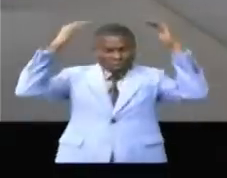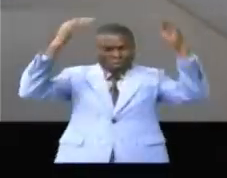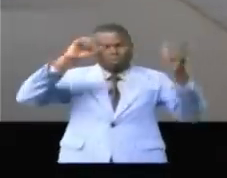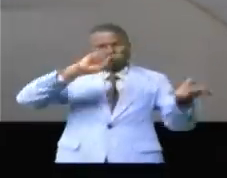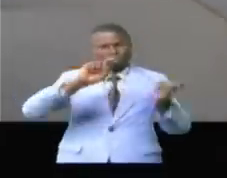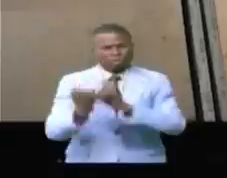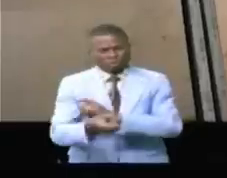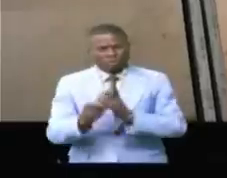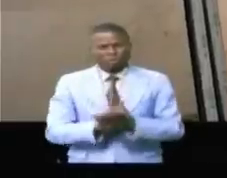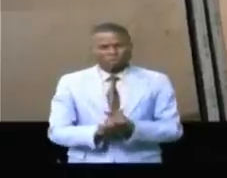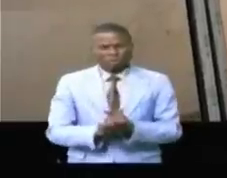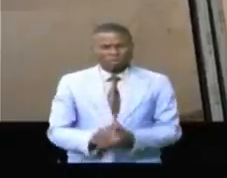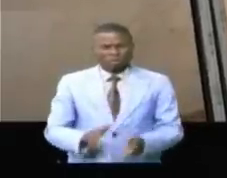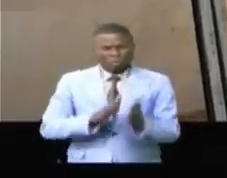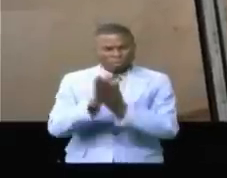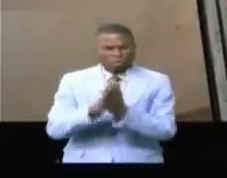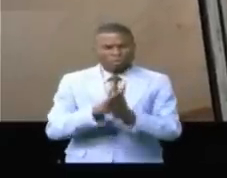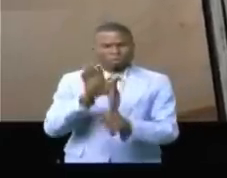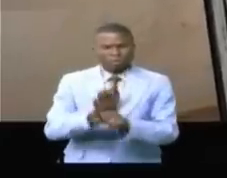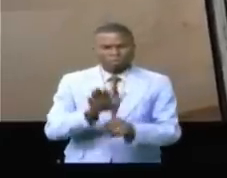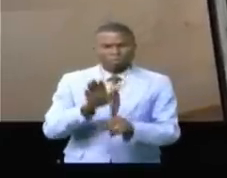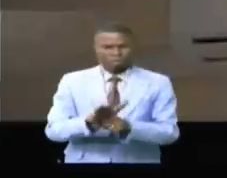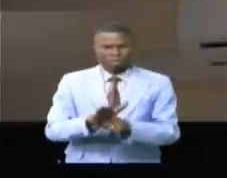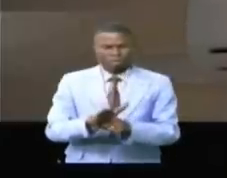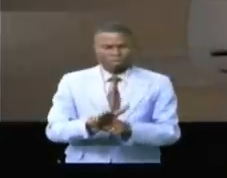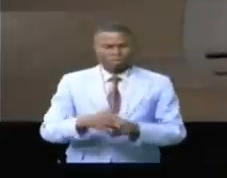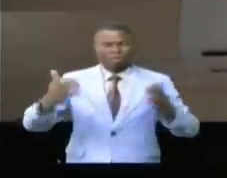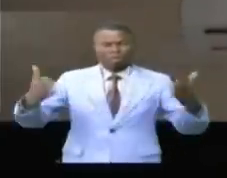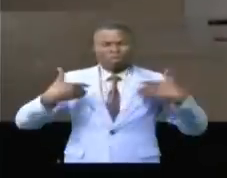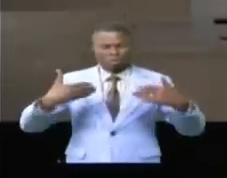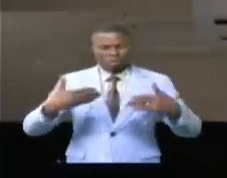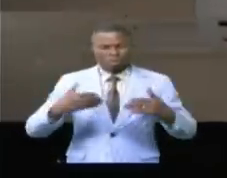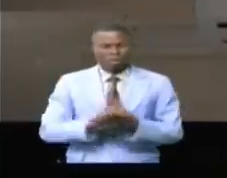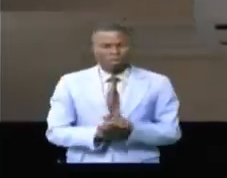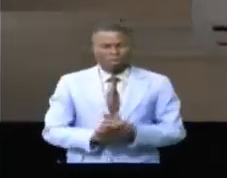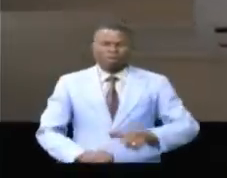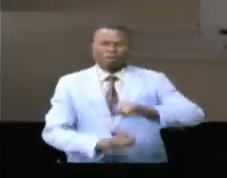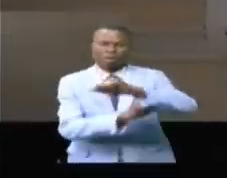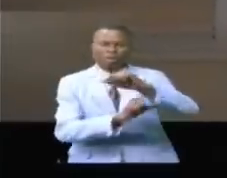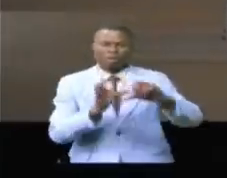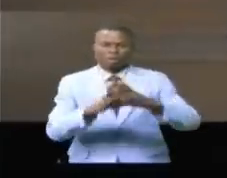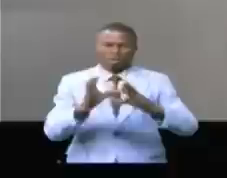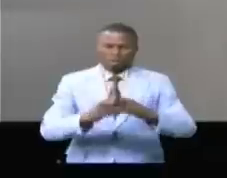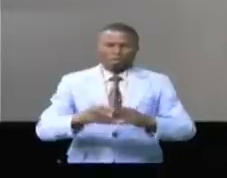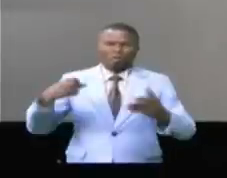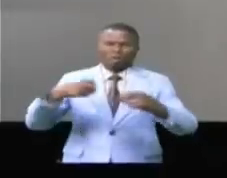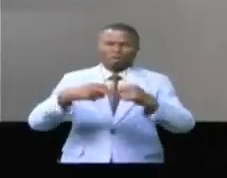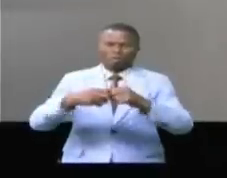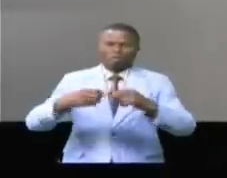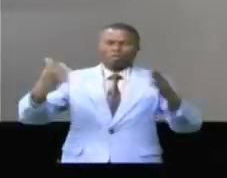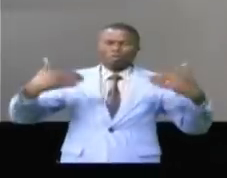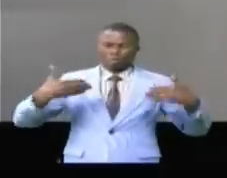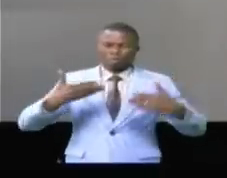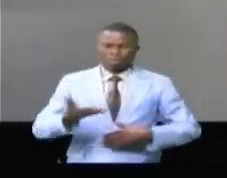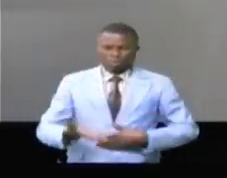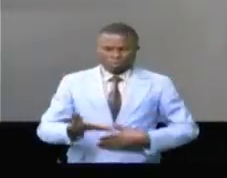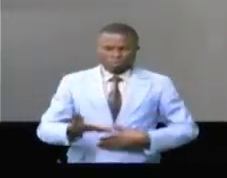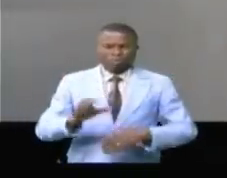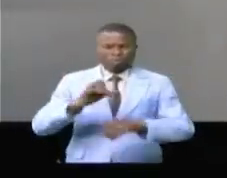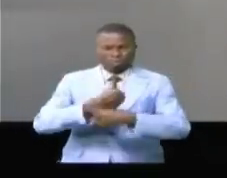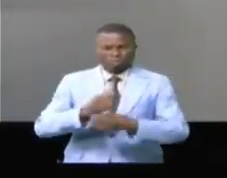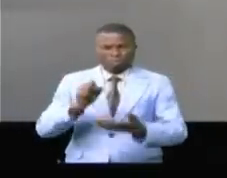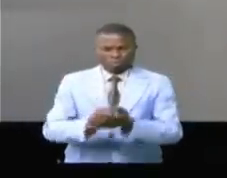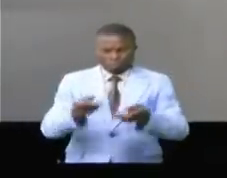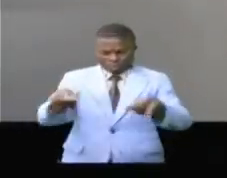a mis plus d'accent sur une ventilation naturelle assistée par la climatisation. On a créé